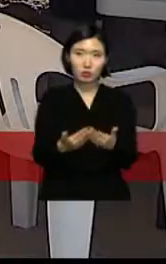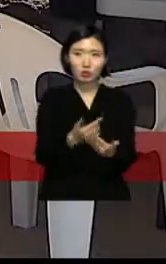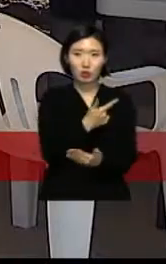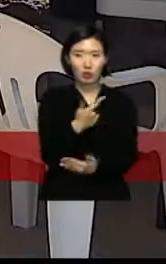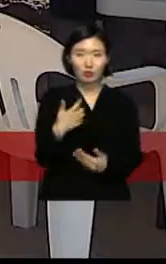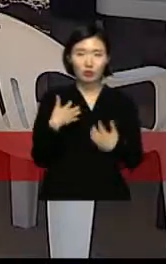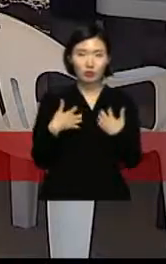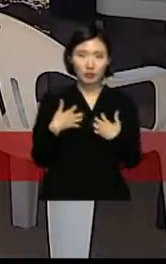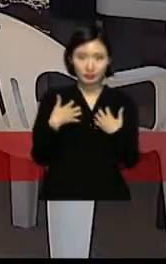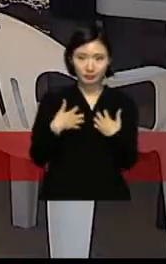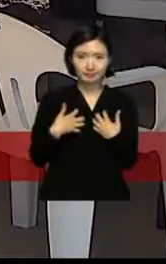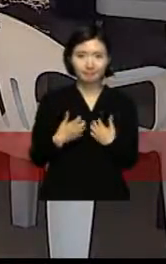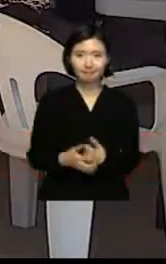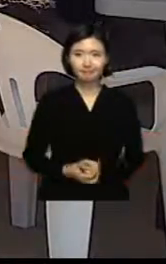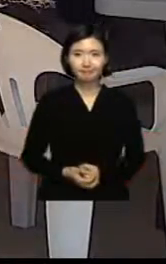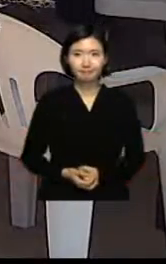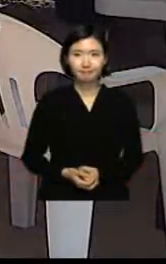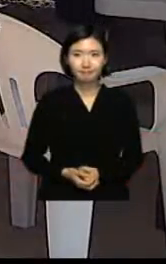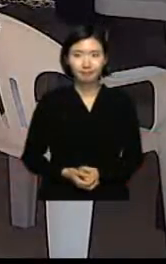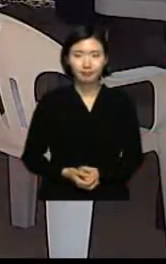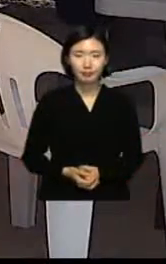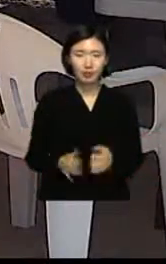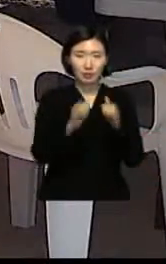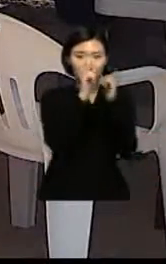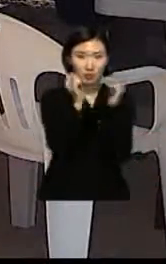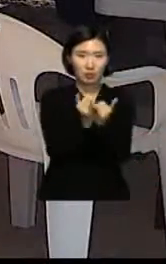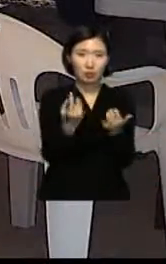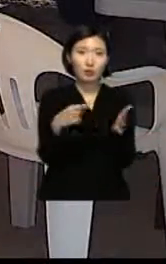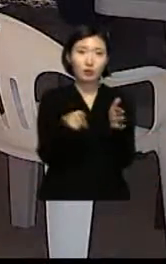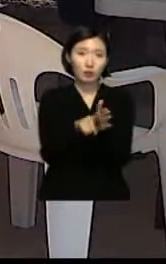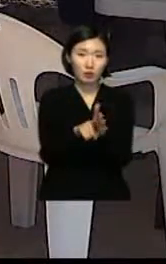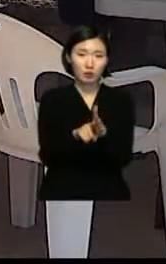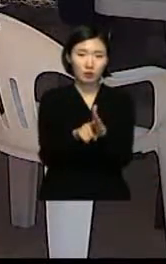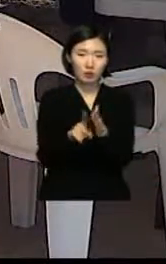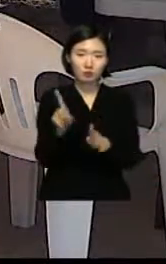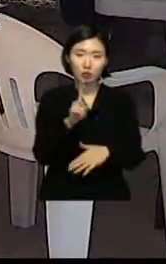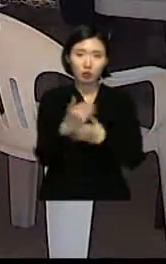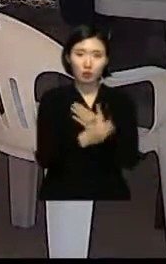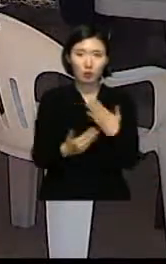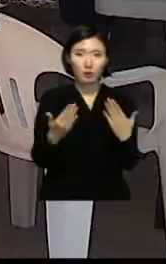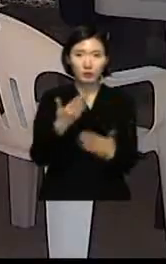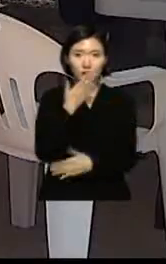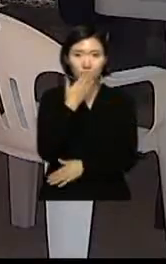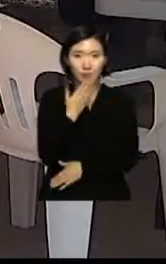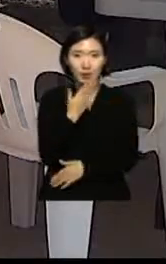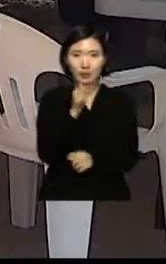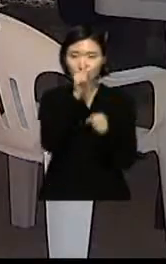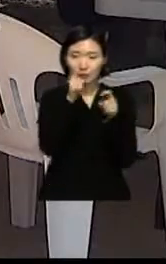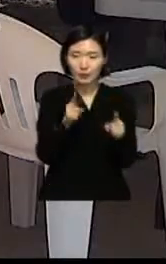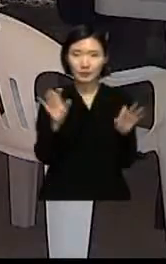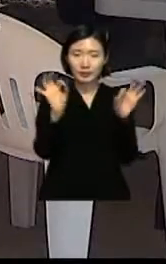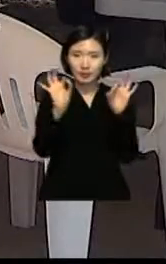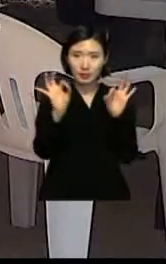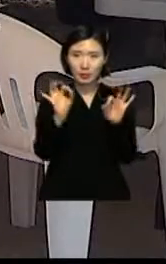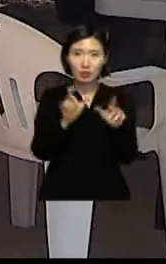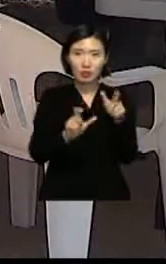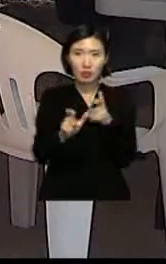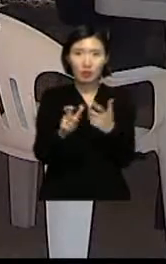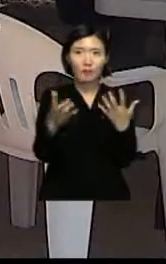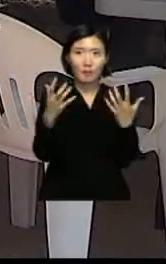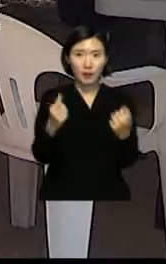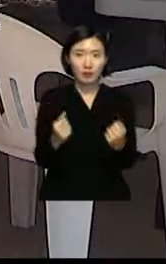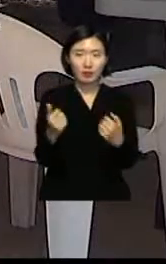기쁘게 짝이 없습니다. 사회를 위해서 뭔가 봉사할 수 있는 그런 기회를 찾아서 더